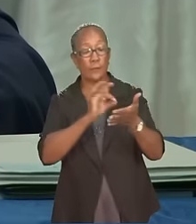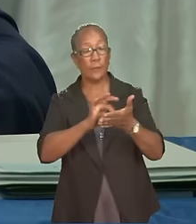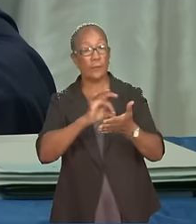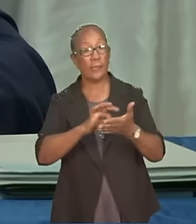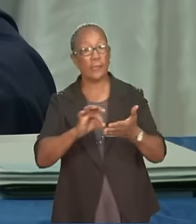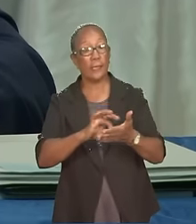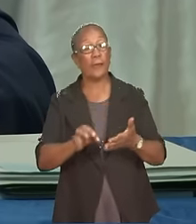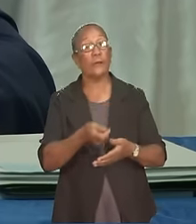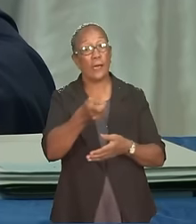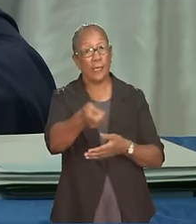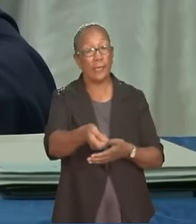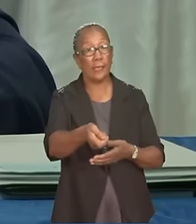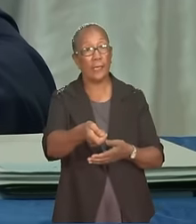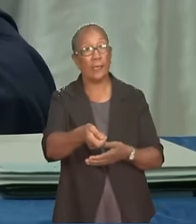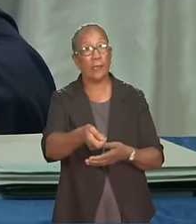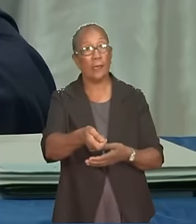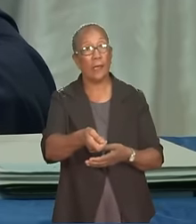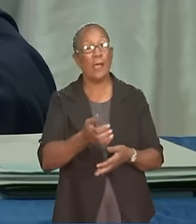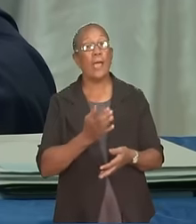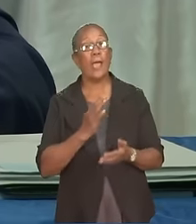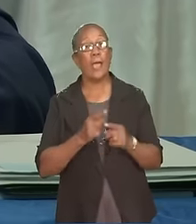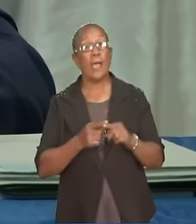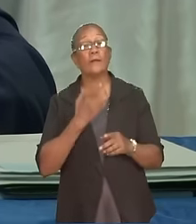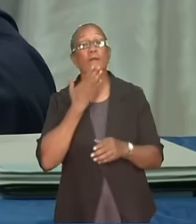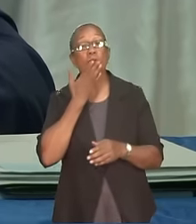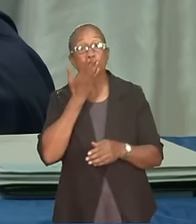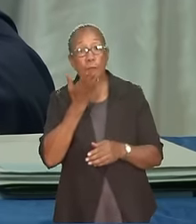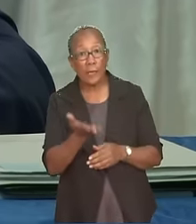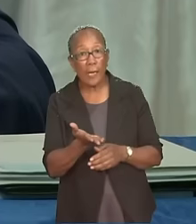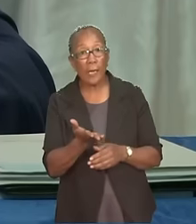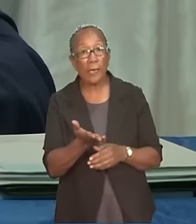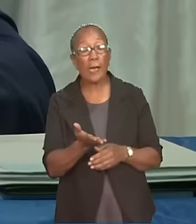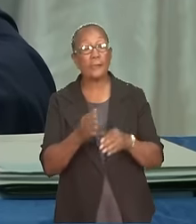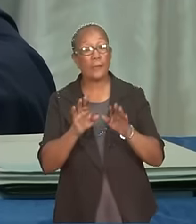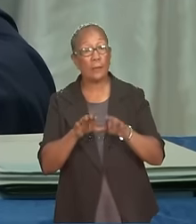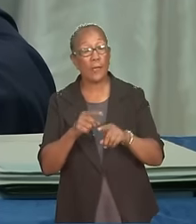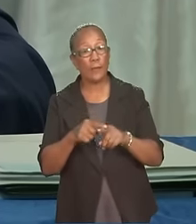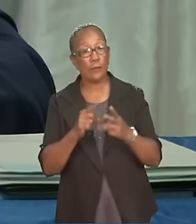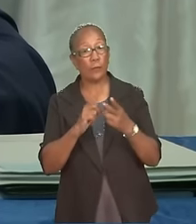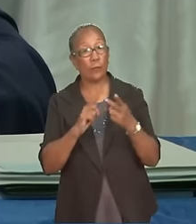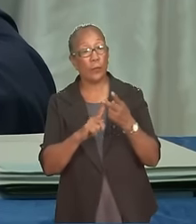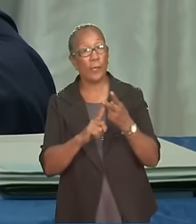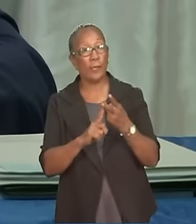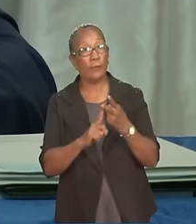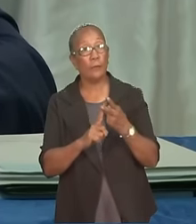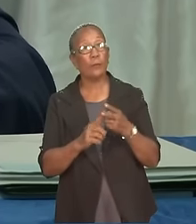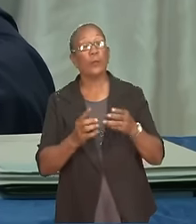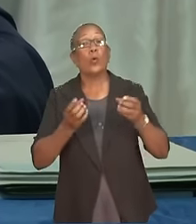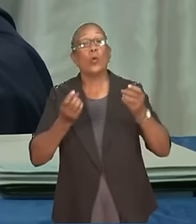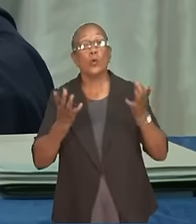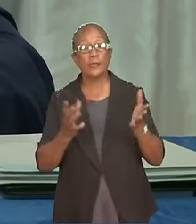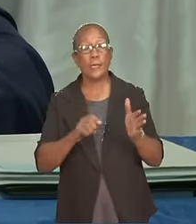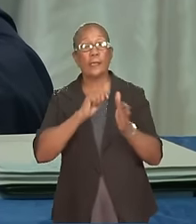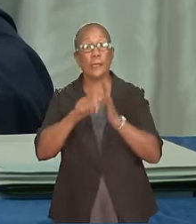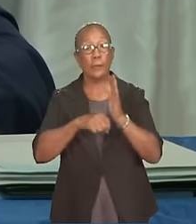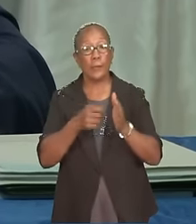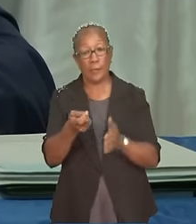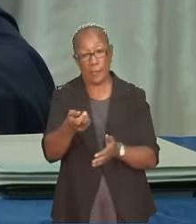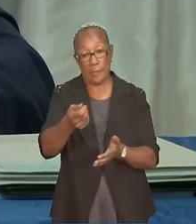krijgen waarin we gaan vragen of ze bij hun bidding gaan blijven. En 2, hoe zij dit project gaan